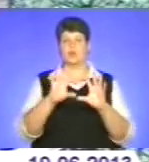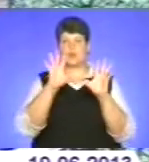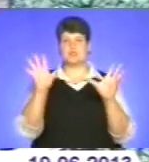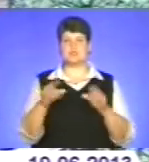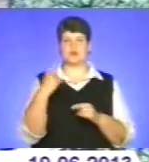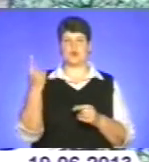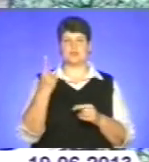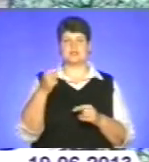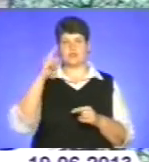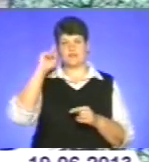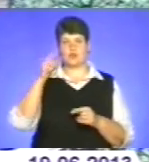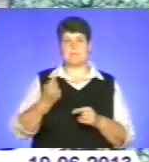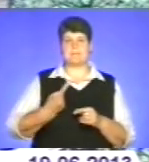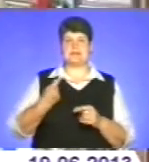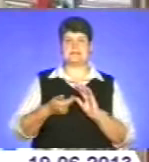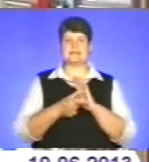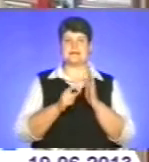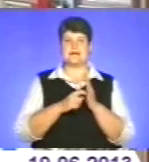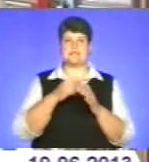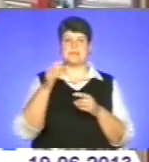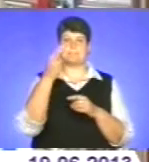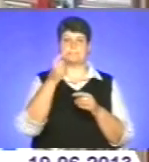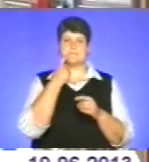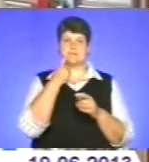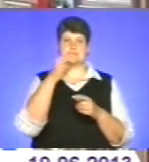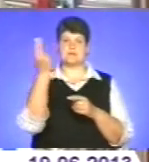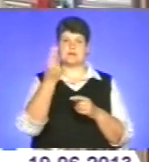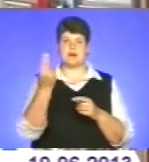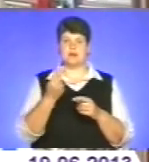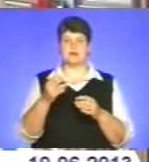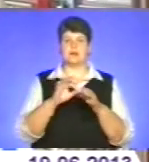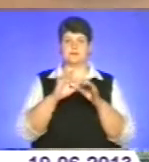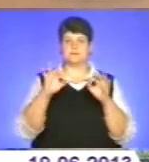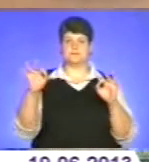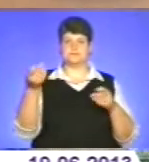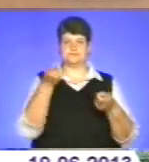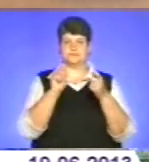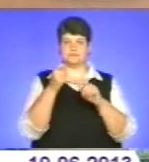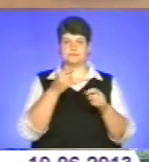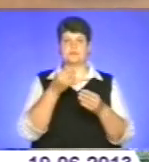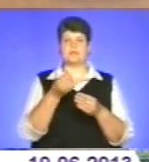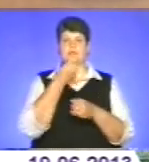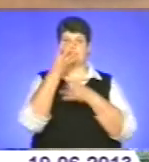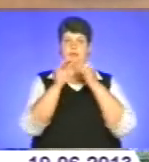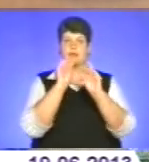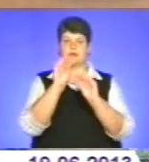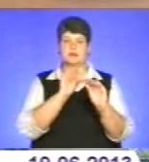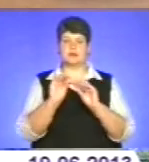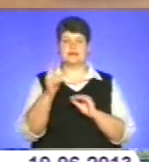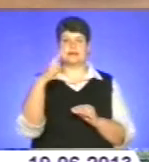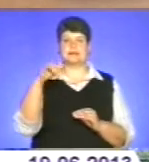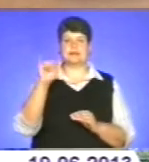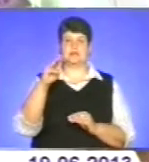області відомі майстер-класи із писанкарства, соломо-лозоплетіння, бісероплетіння, флористики. Дідухи,